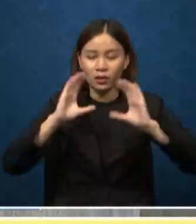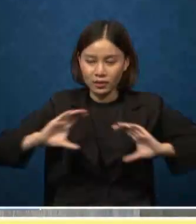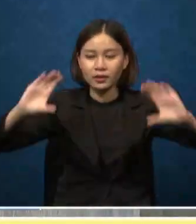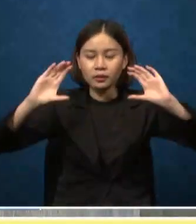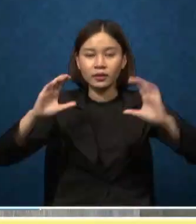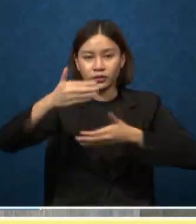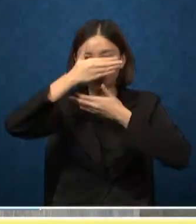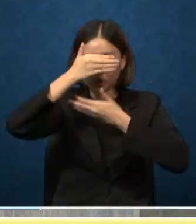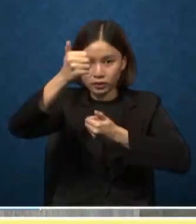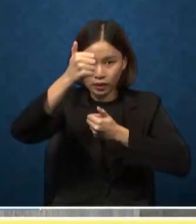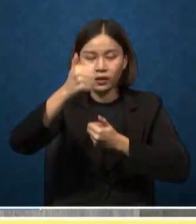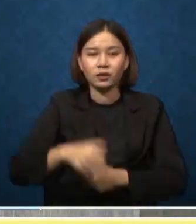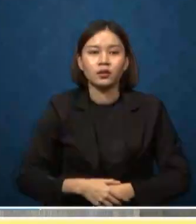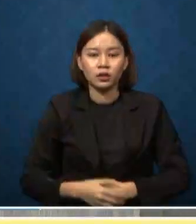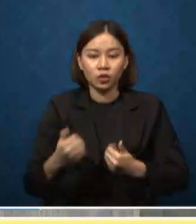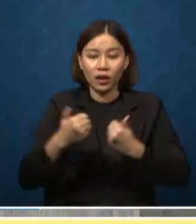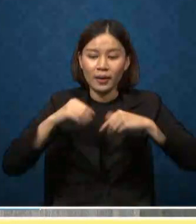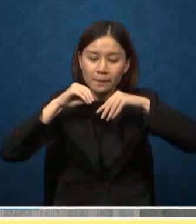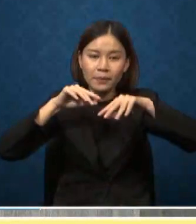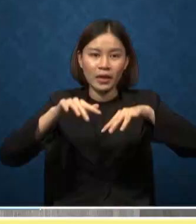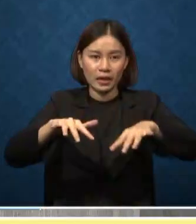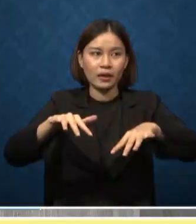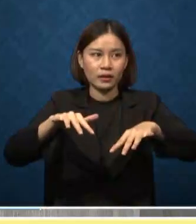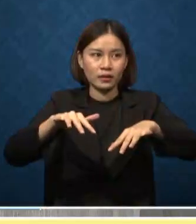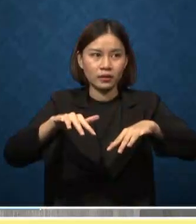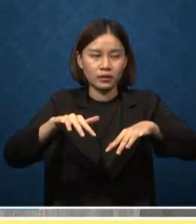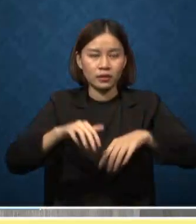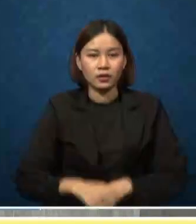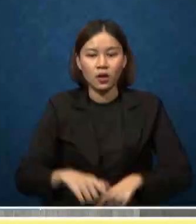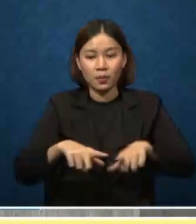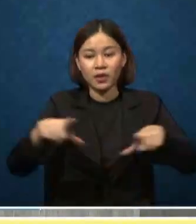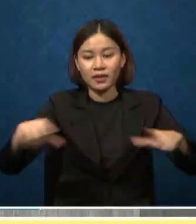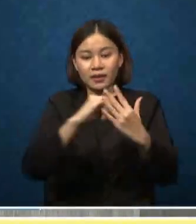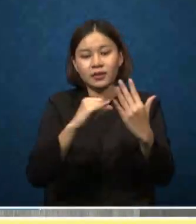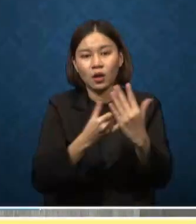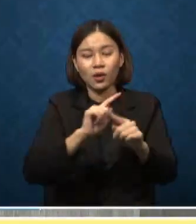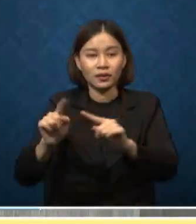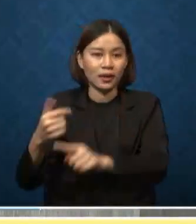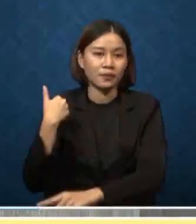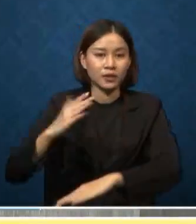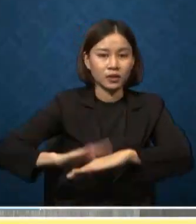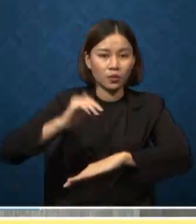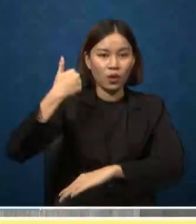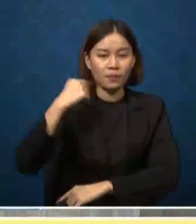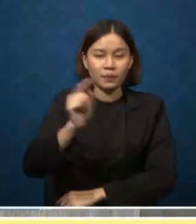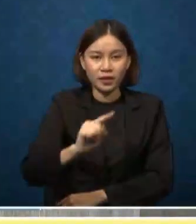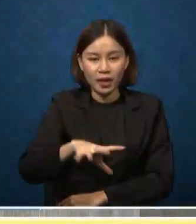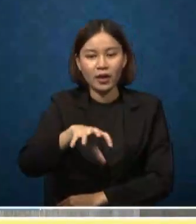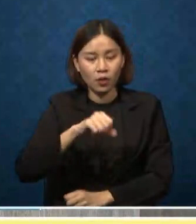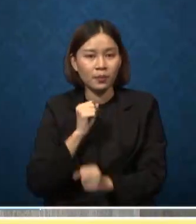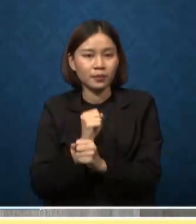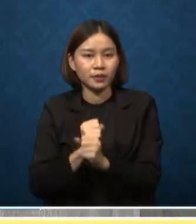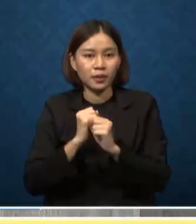สนใจและขยายผลแล้วก็ดูว่าในแต่ละพื้นที่เนี่ยเขามีศักยภาพอะไรหยิบยกขึ้นมา